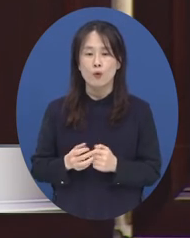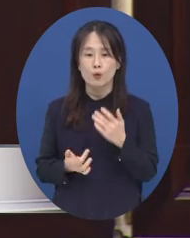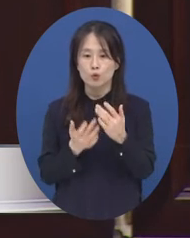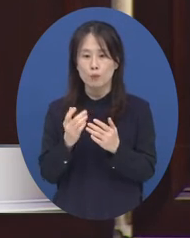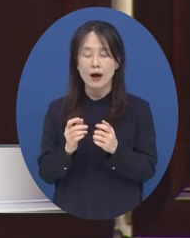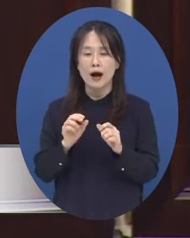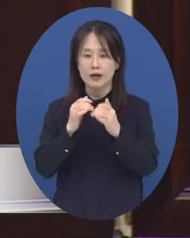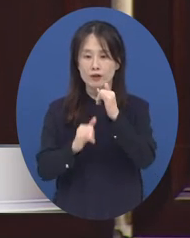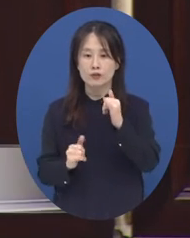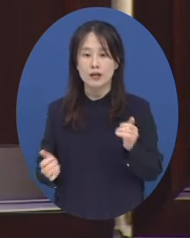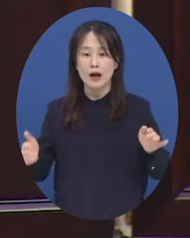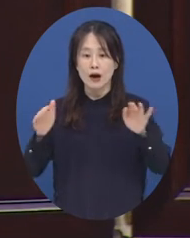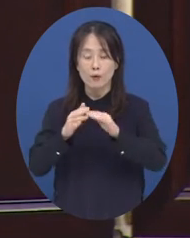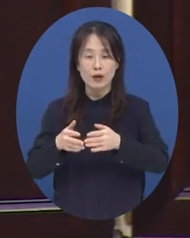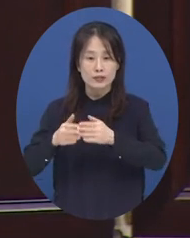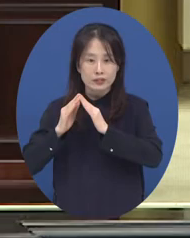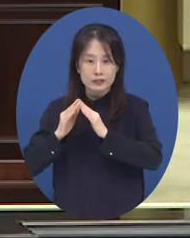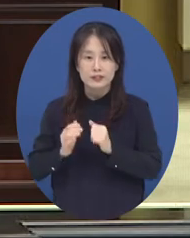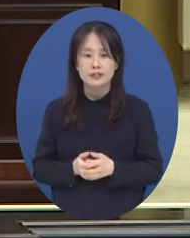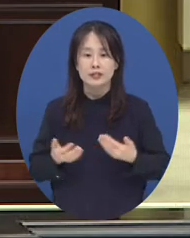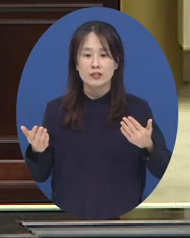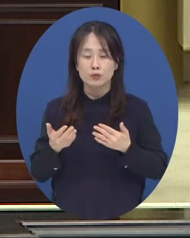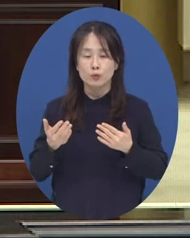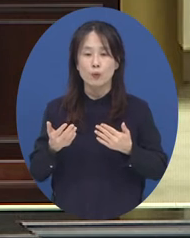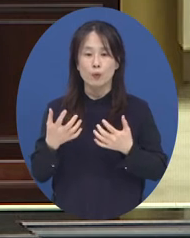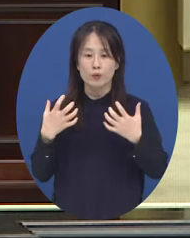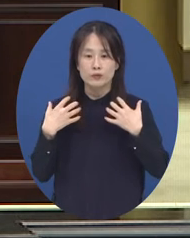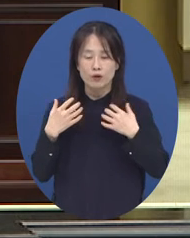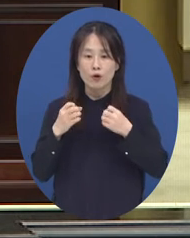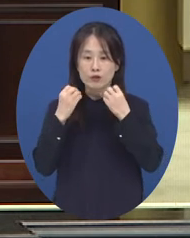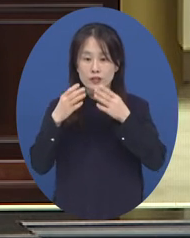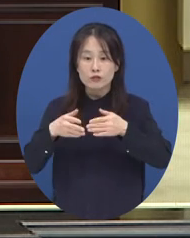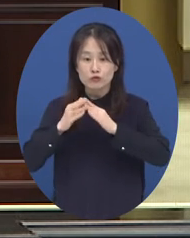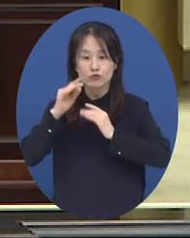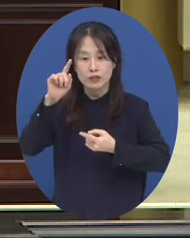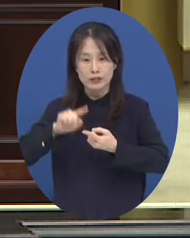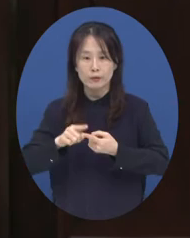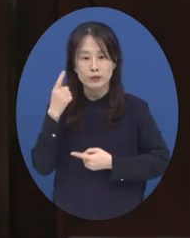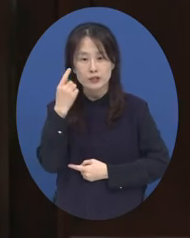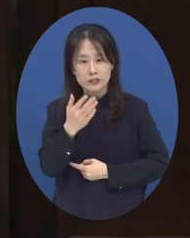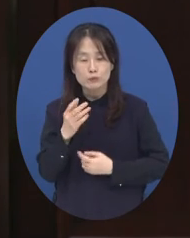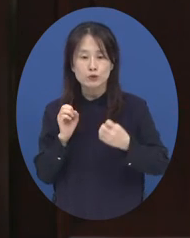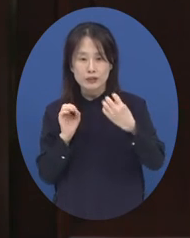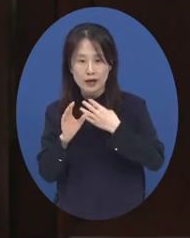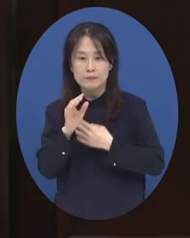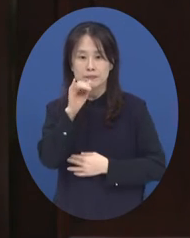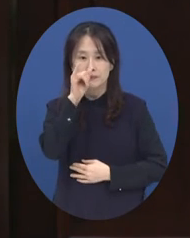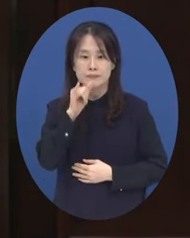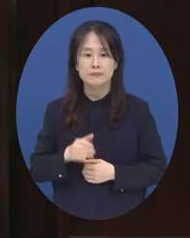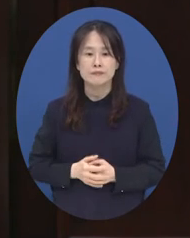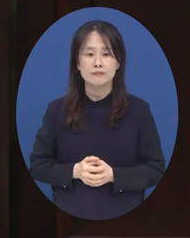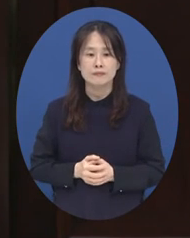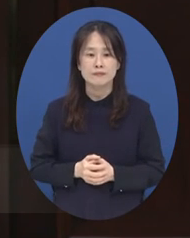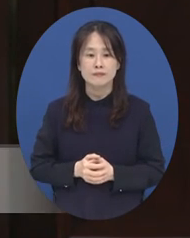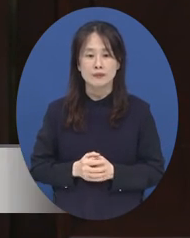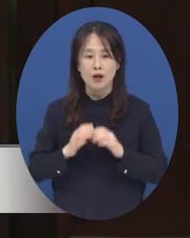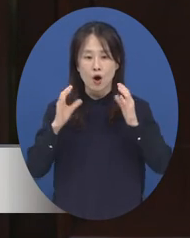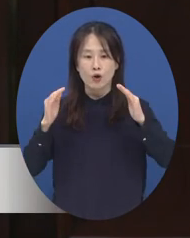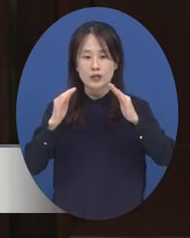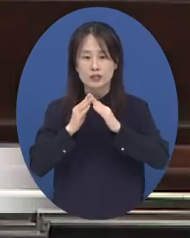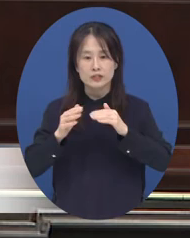소방 역사관 설치 그리고 경기지방 고용 노동 청 신설 추진 상황에 대한 일문일답 이 진행됐습니다